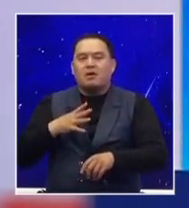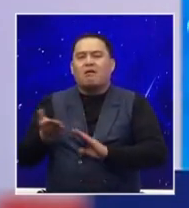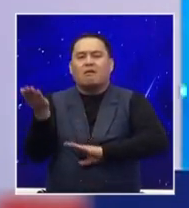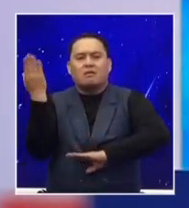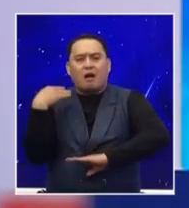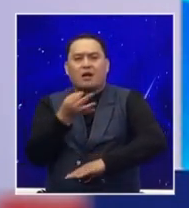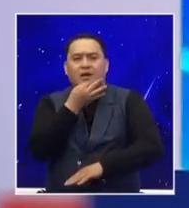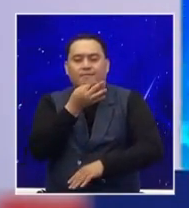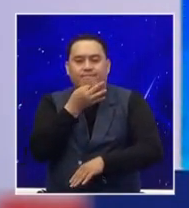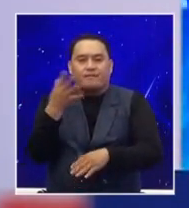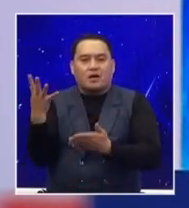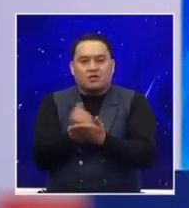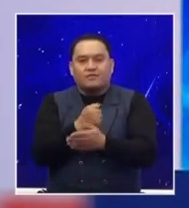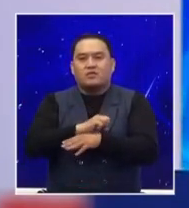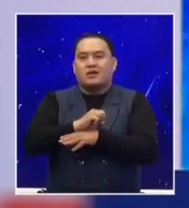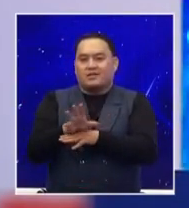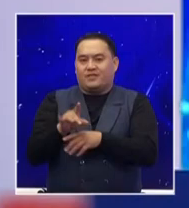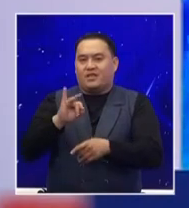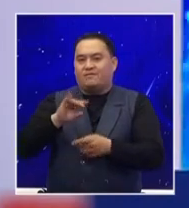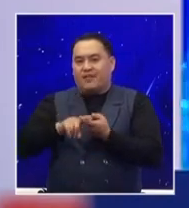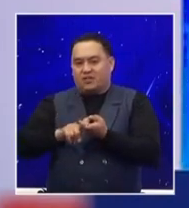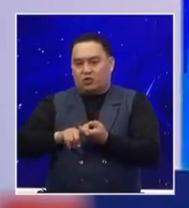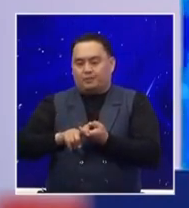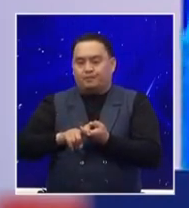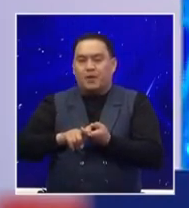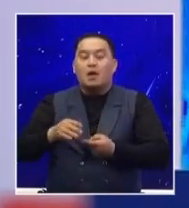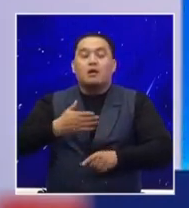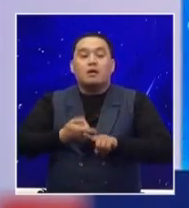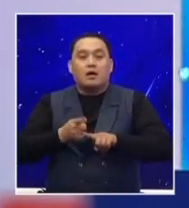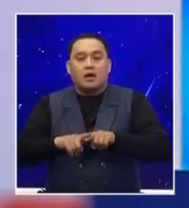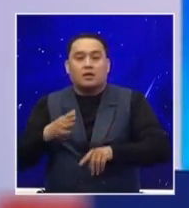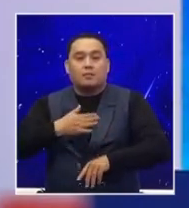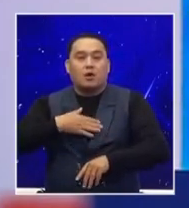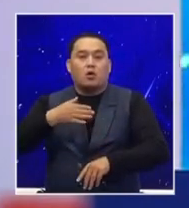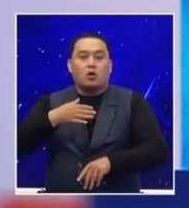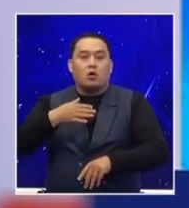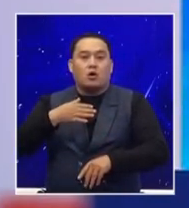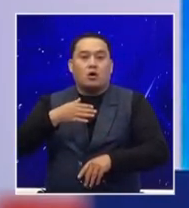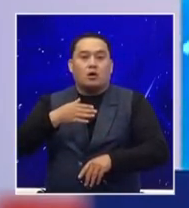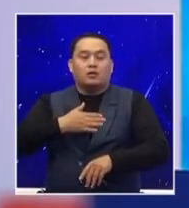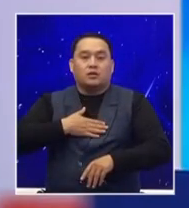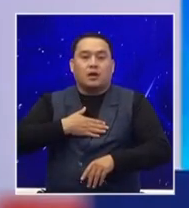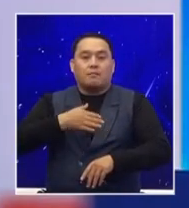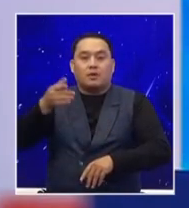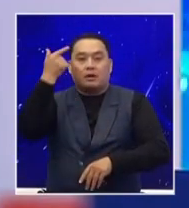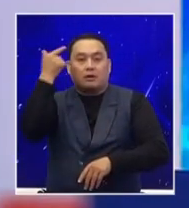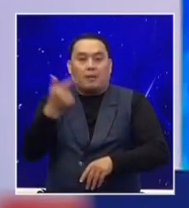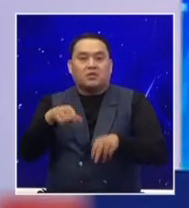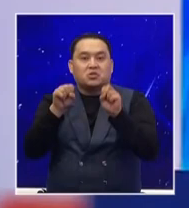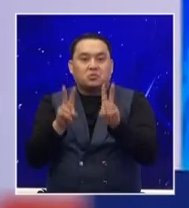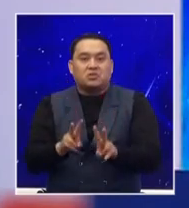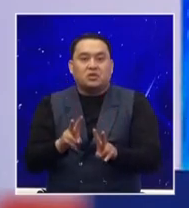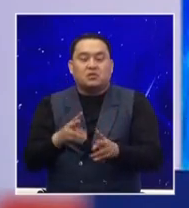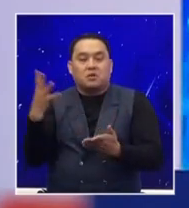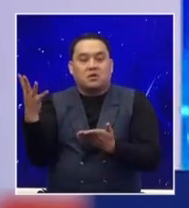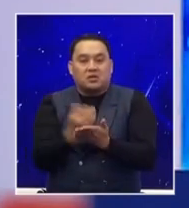ранняя выявляемость коронавируса. До этого мы через вот очень умные, толковые ребята к нам пришли, мы выявляли